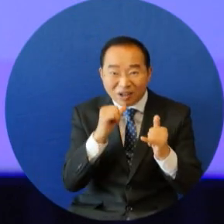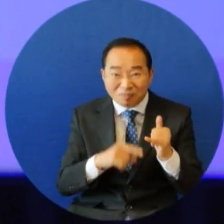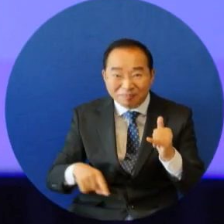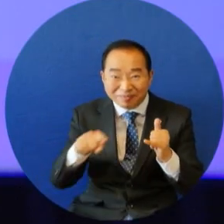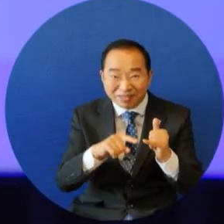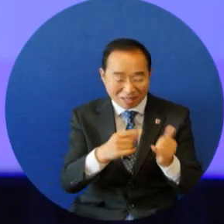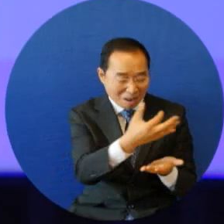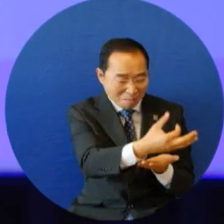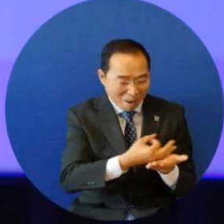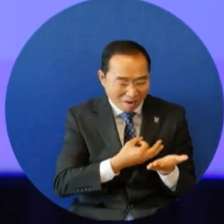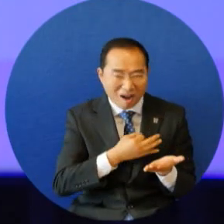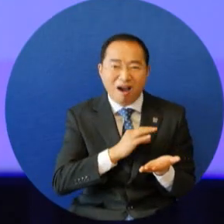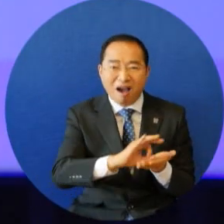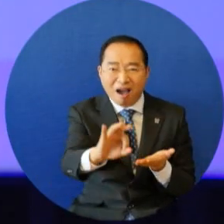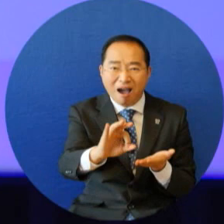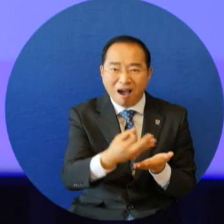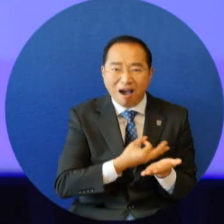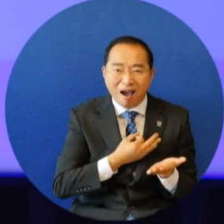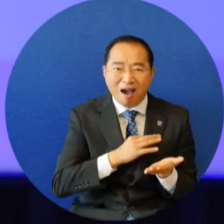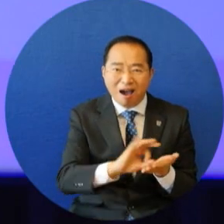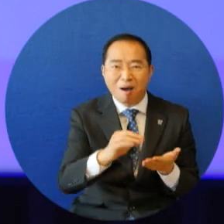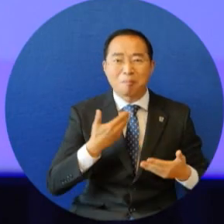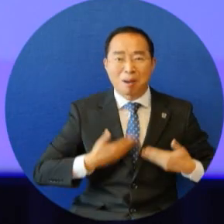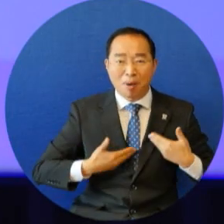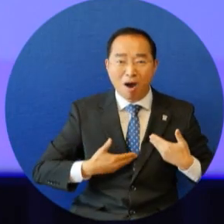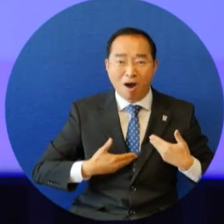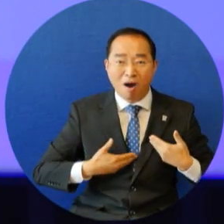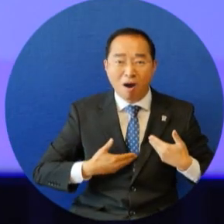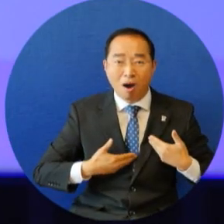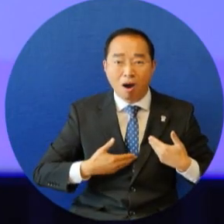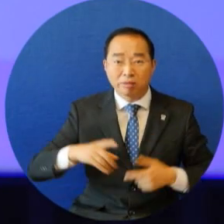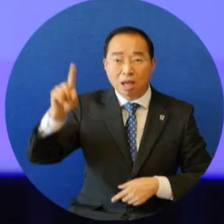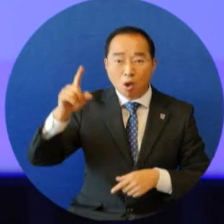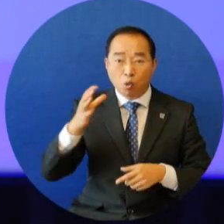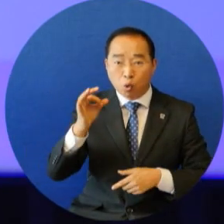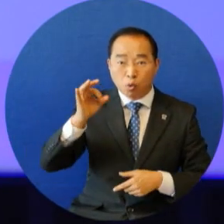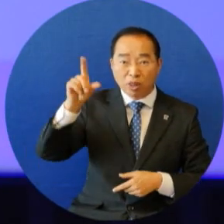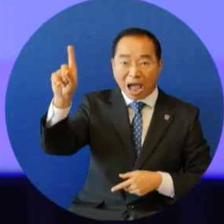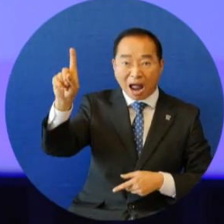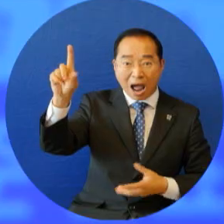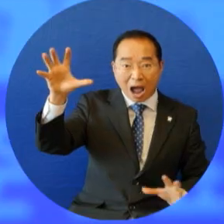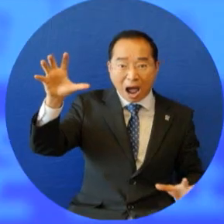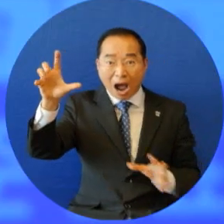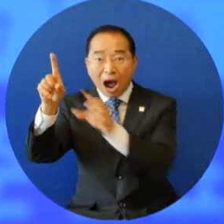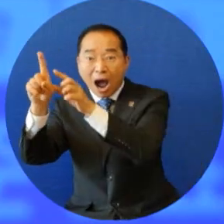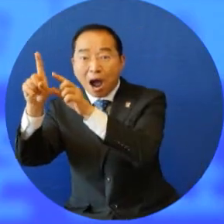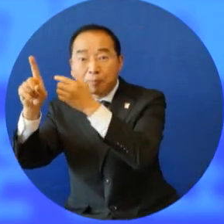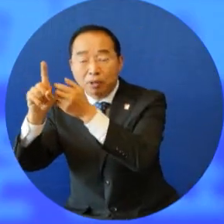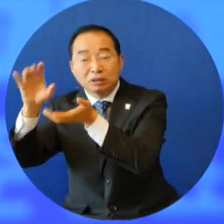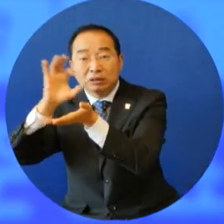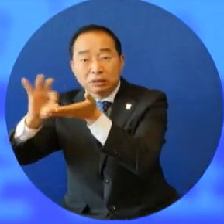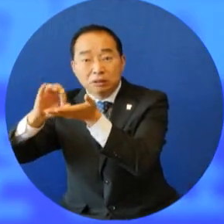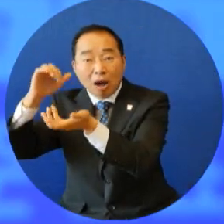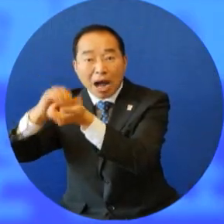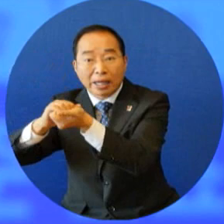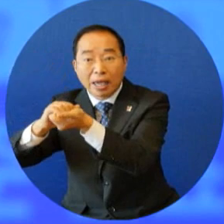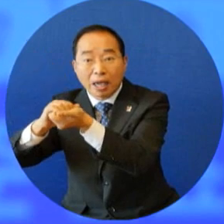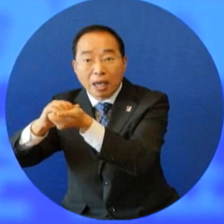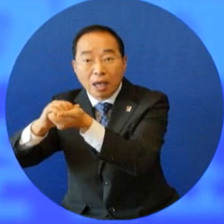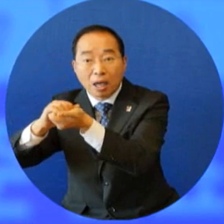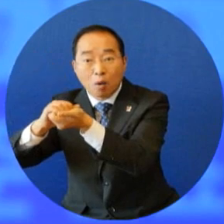써요. 근데 돈이 한 사람한테 몰리면은 이 사람은 쓰는데 한계가 있어. 그래서 이 사람한테 들어가는